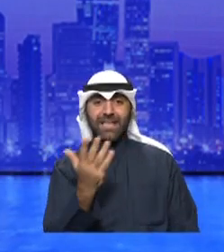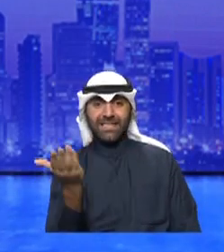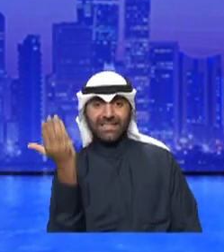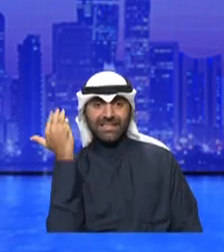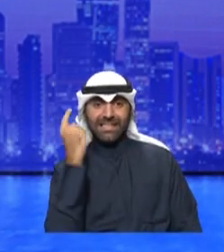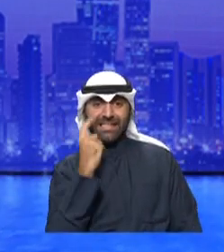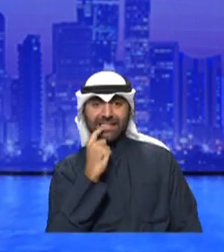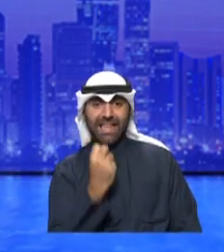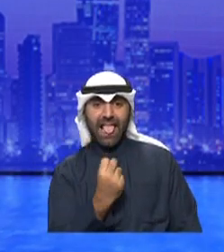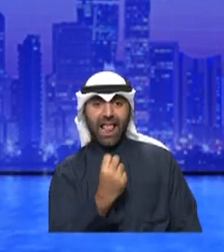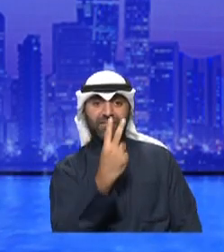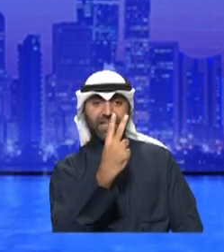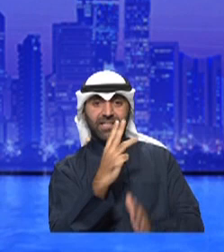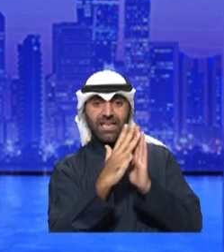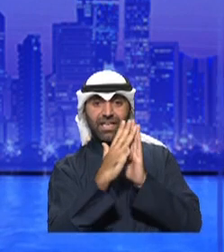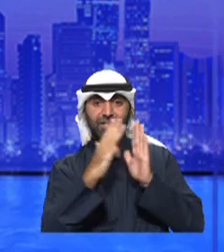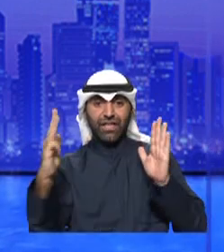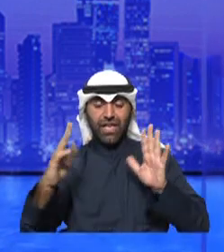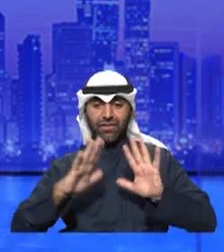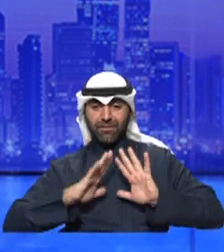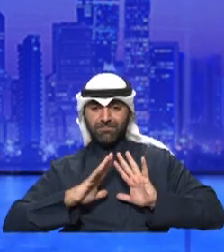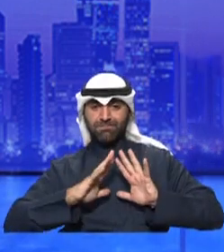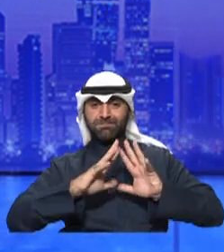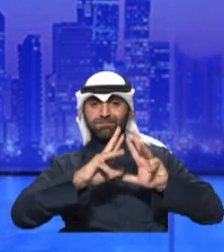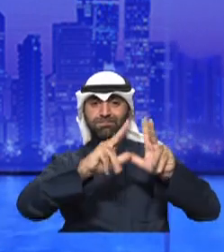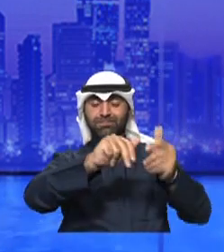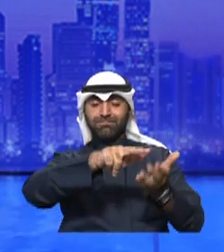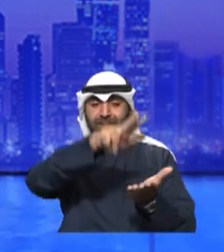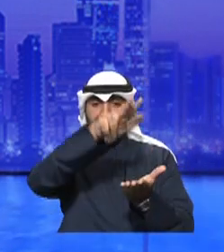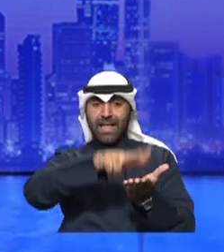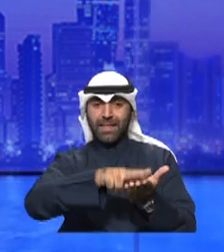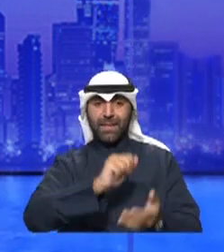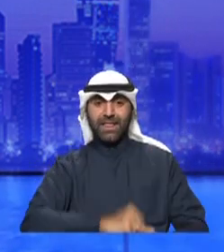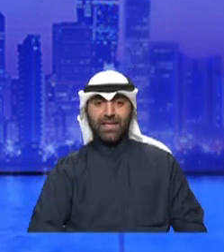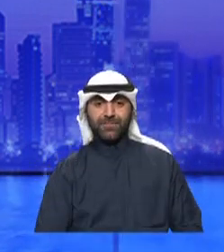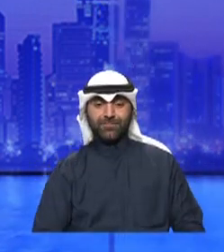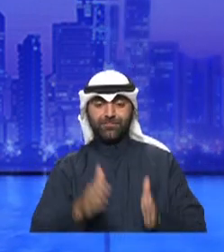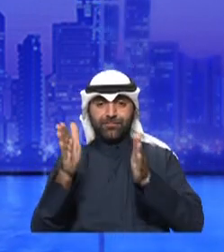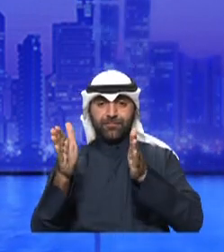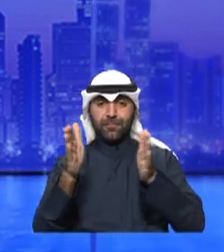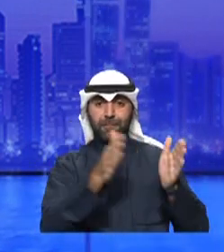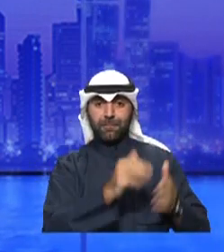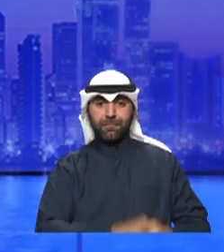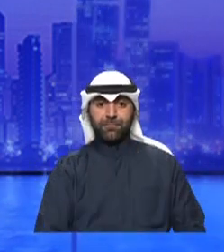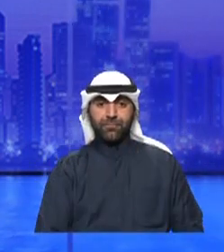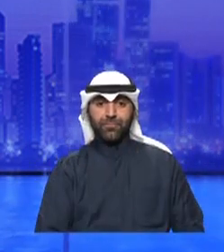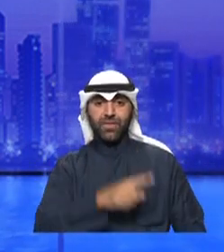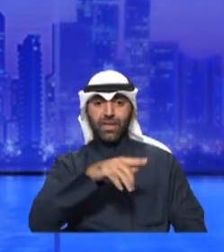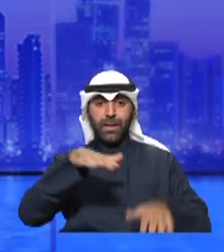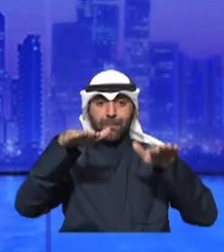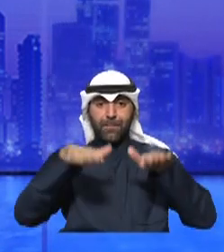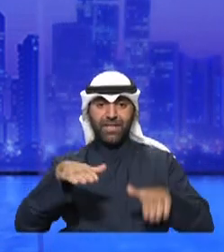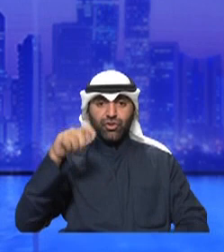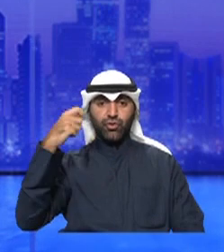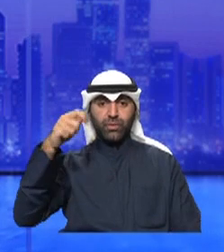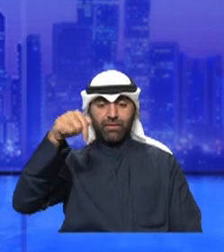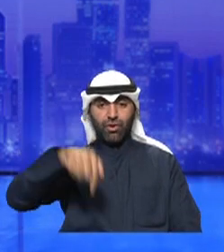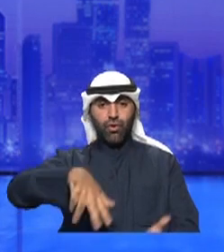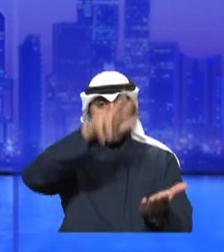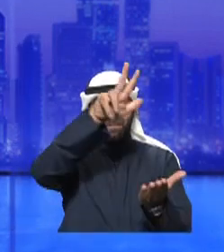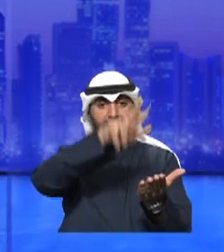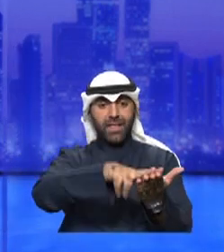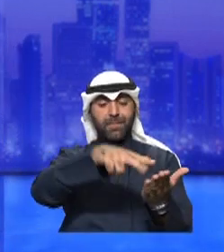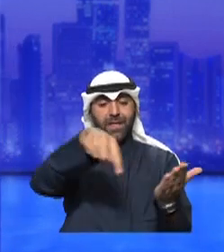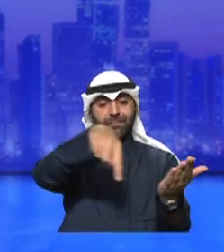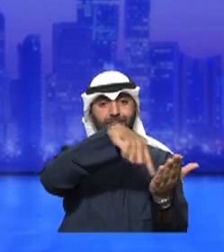جانب اخر اعتماد مجلس الوزراء مشروع مرسوم بتعيين سعاده السفير منصور عياد عتيبي نائبا لوزير الخارجيه